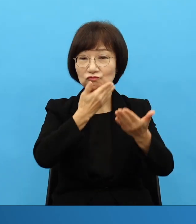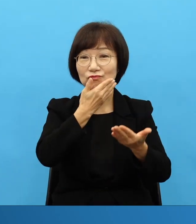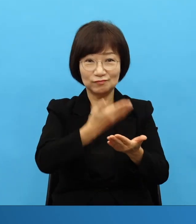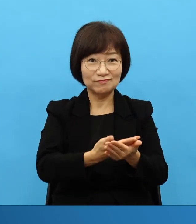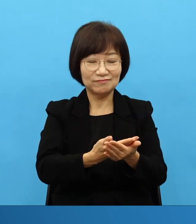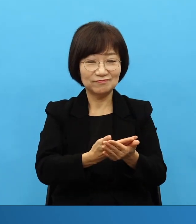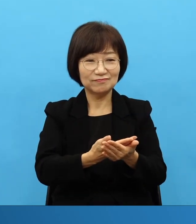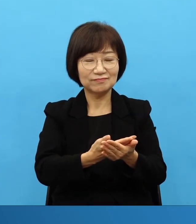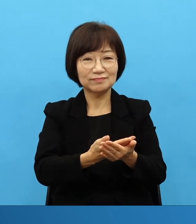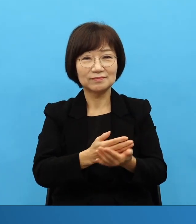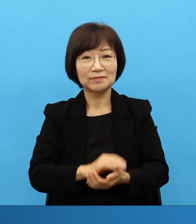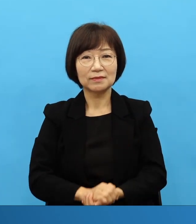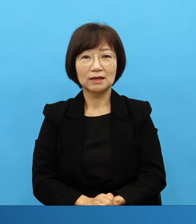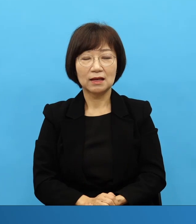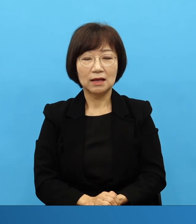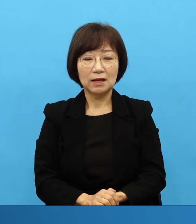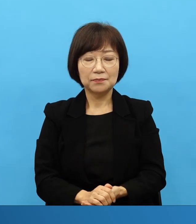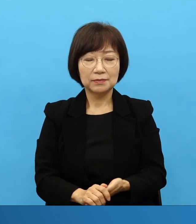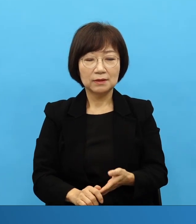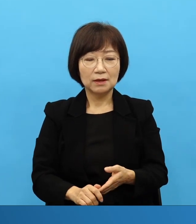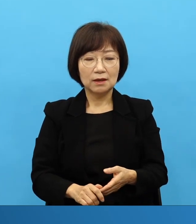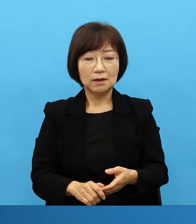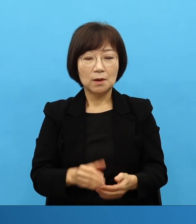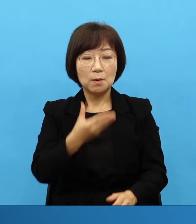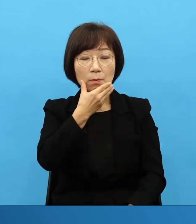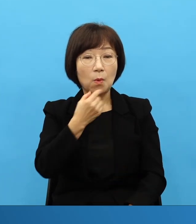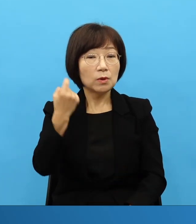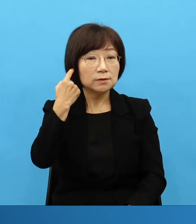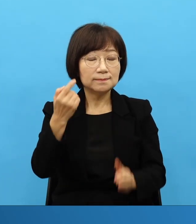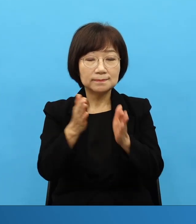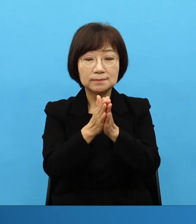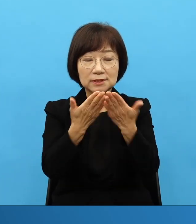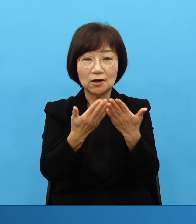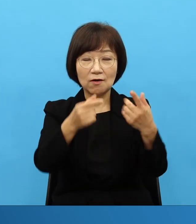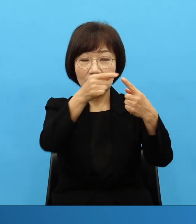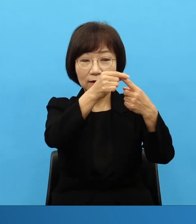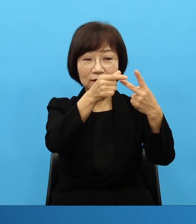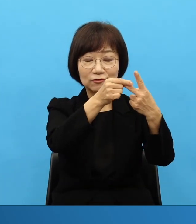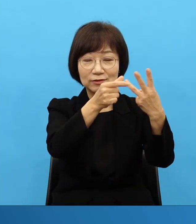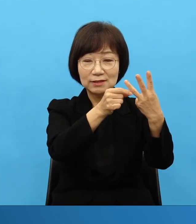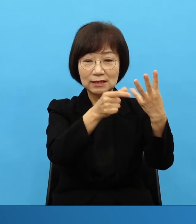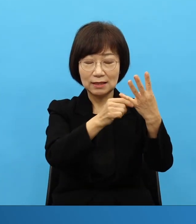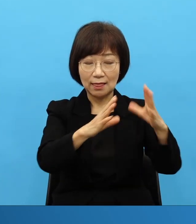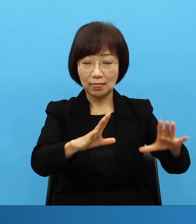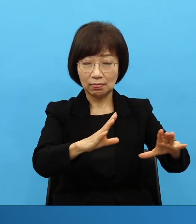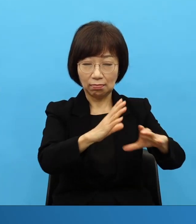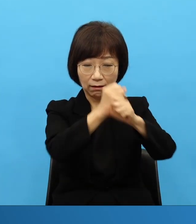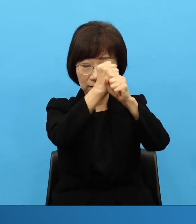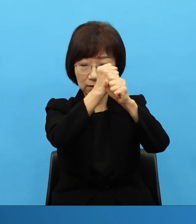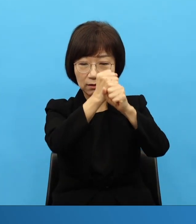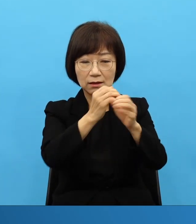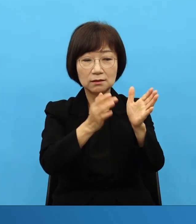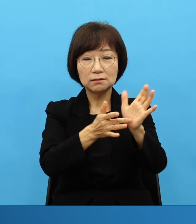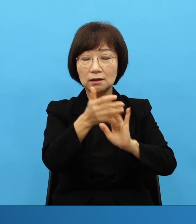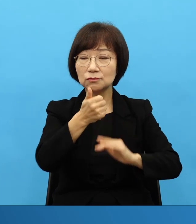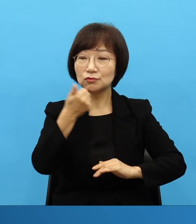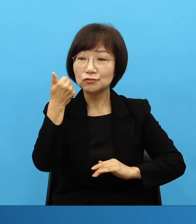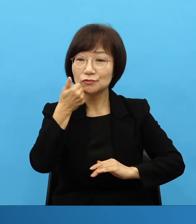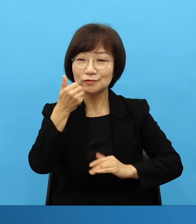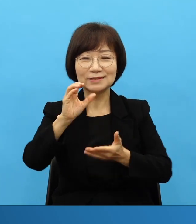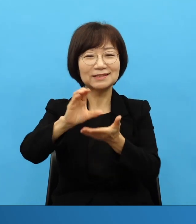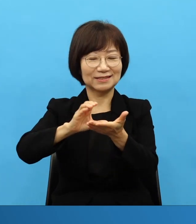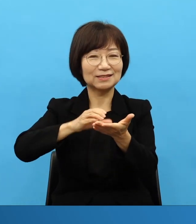지금까지는 사복음서는 예수가 그리스도다를 설명해 봅니다. So this is very important words, and until now we see that the four Gospels it speaks